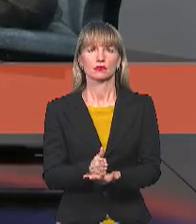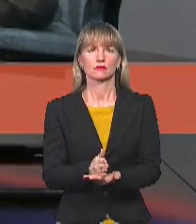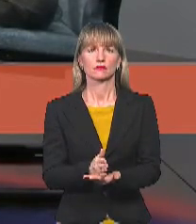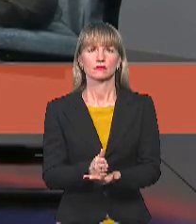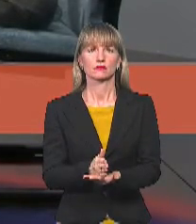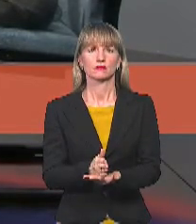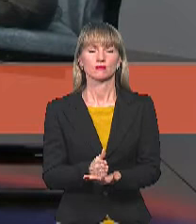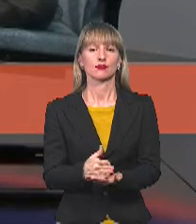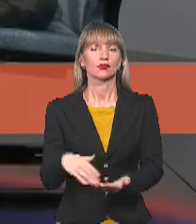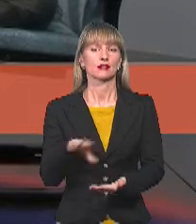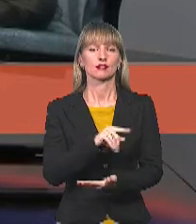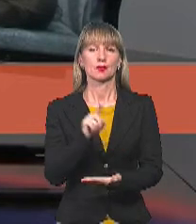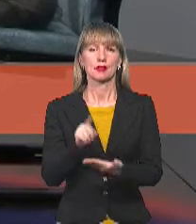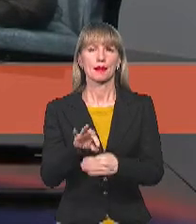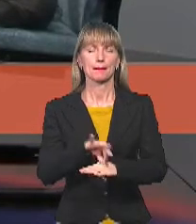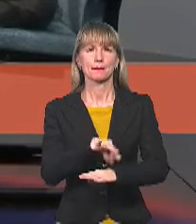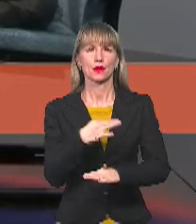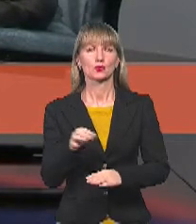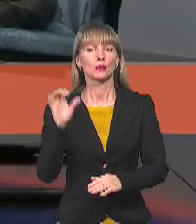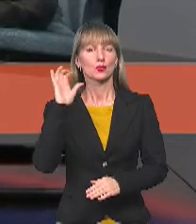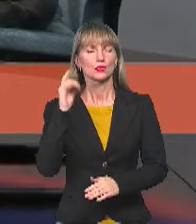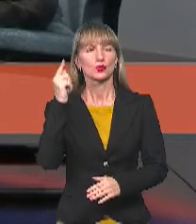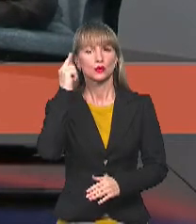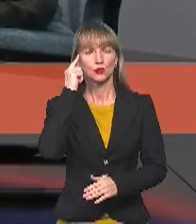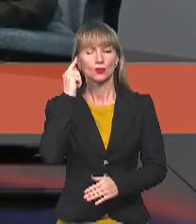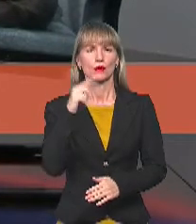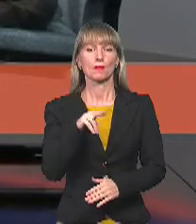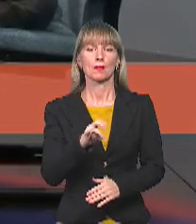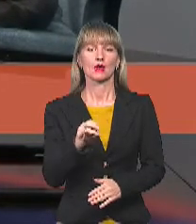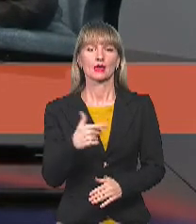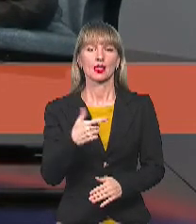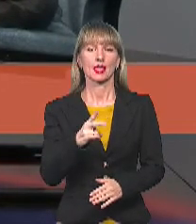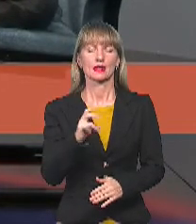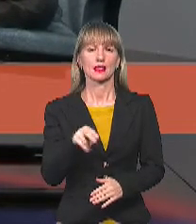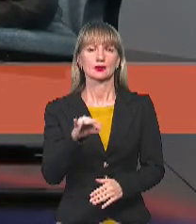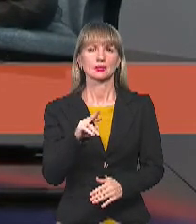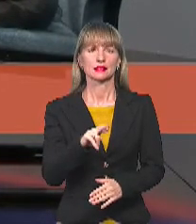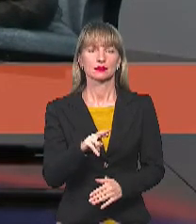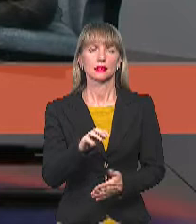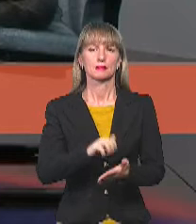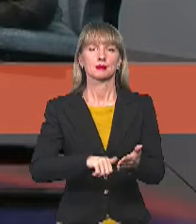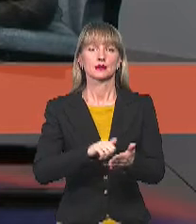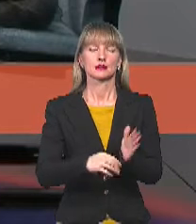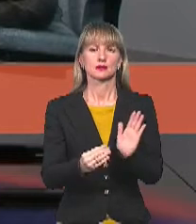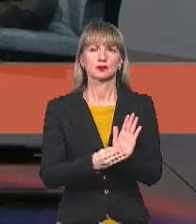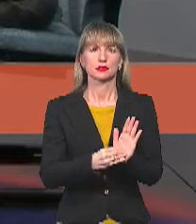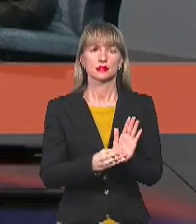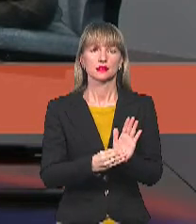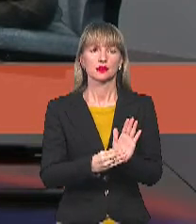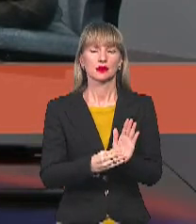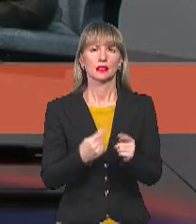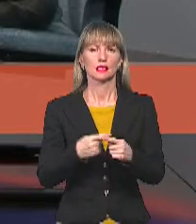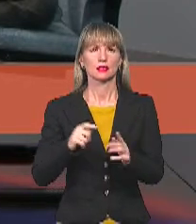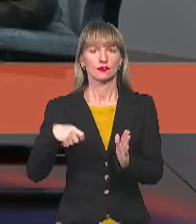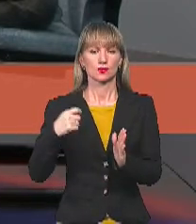слухайте, всі питання болючі. Давайте послухаємо думку пана Геннадія. З приводу зазначеного